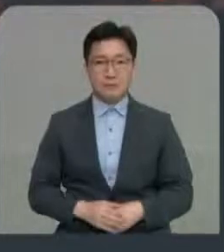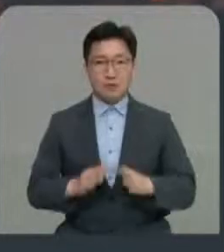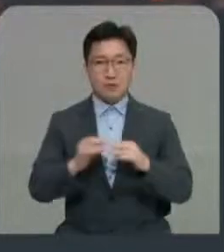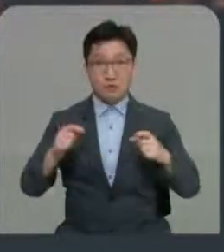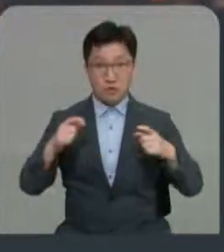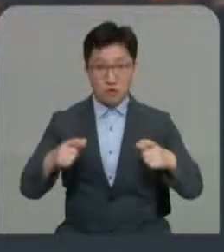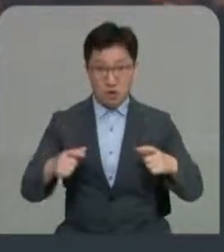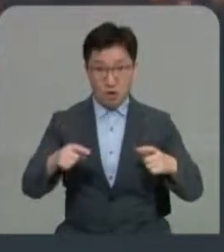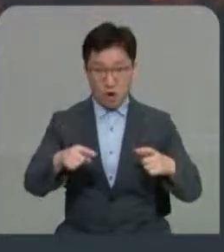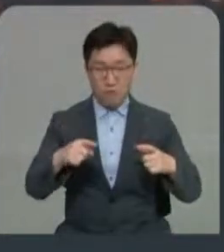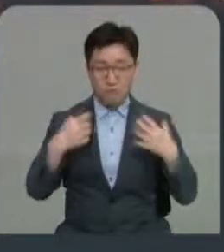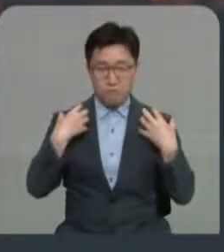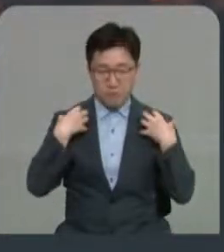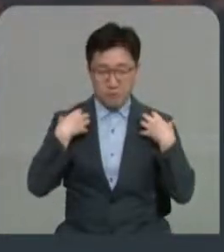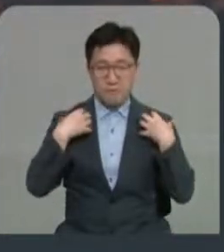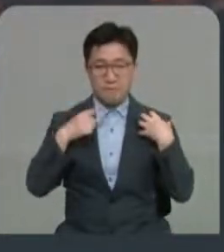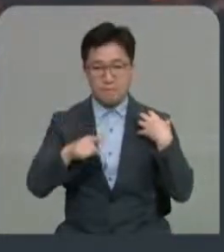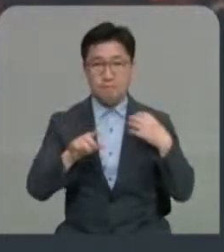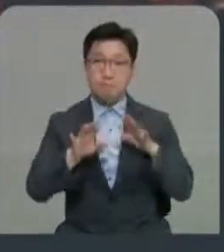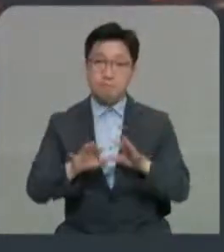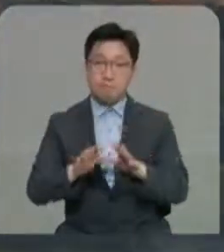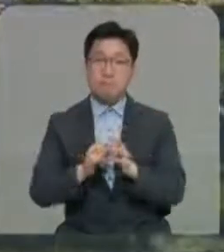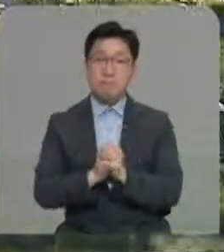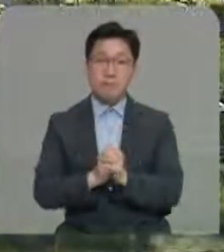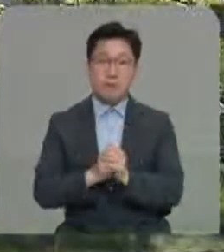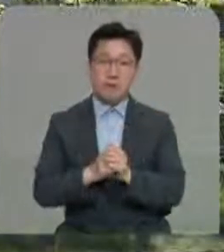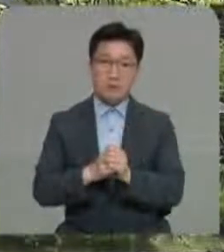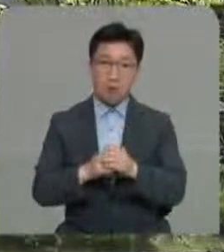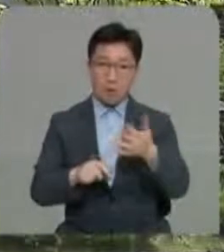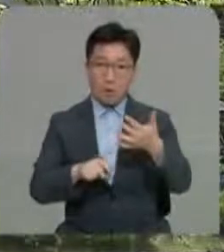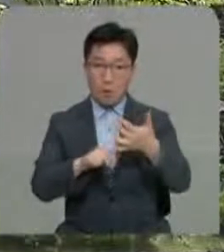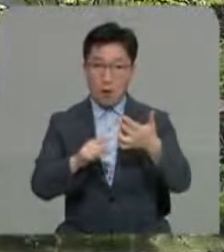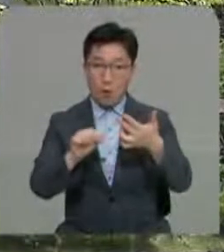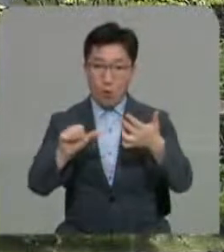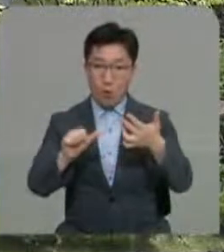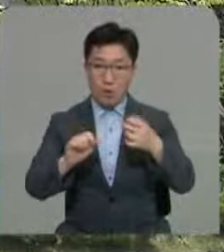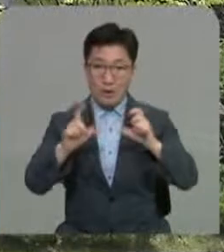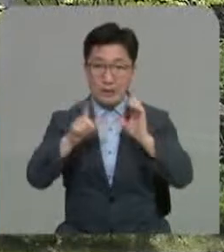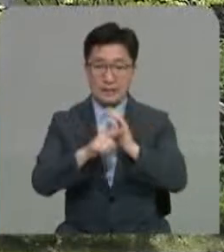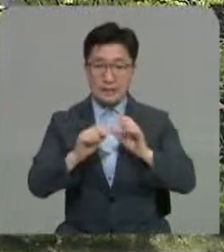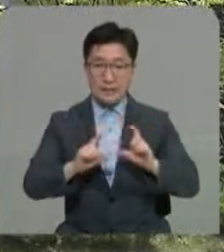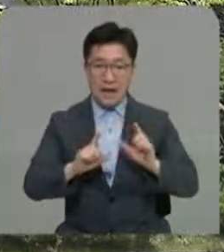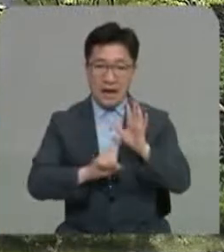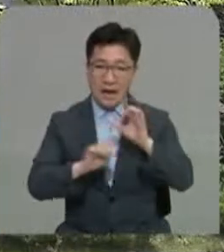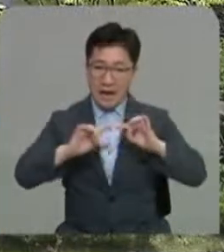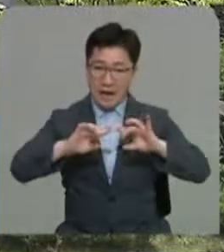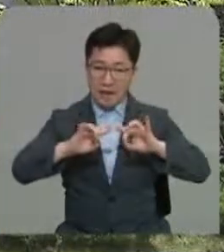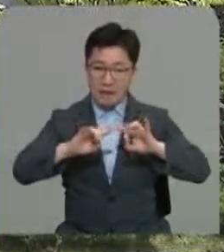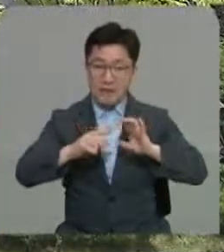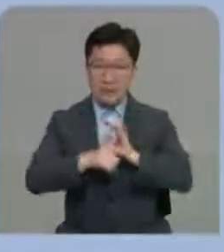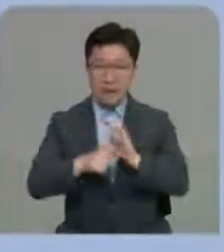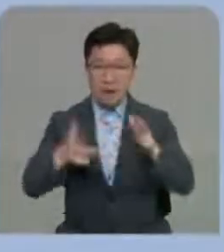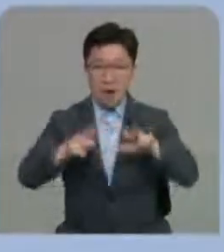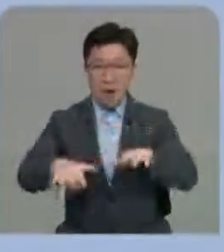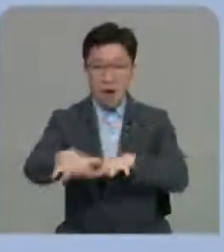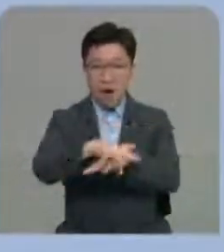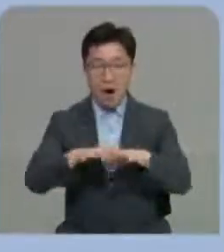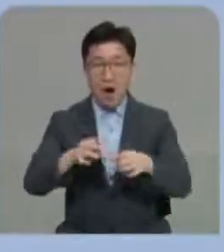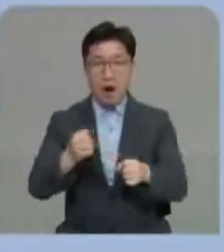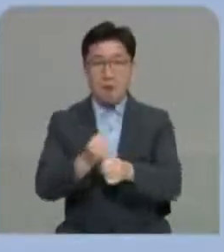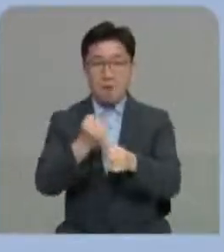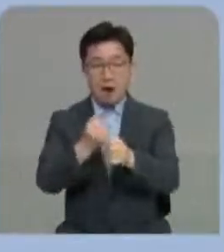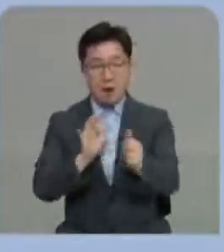전라북도와 전도 폐 큰 5 파크 가 다음달 5일까지 새만금 에너지산업 융복합 딴지 활성화